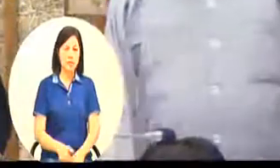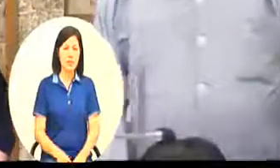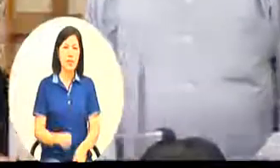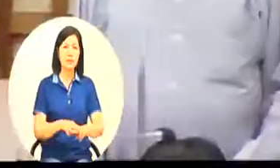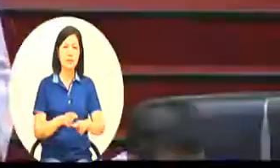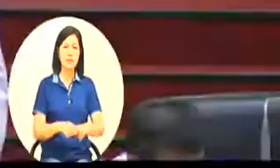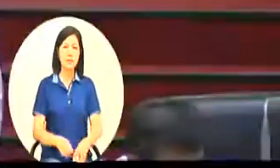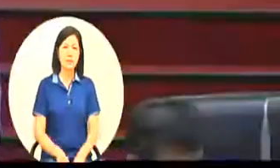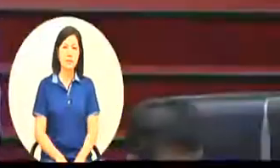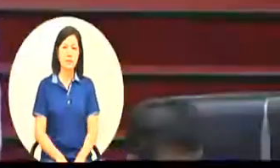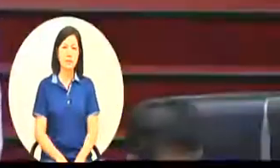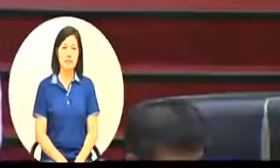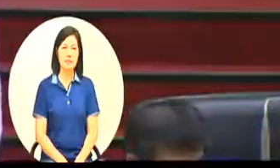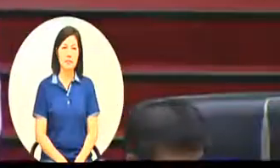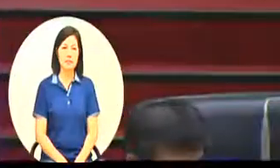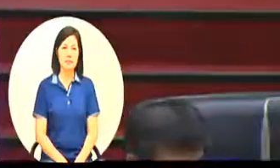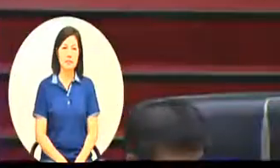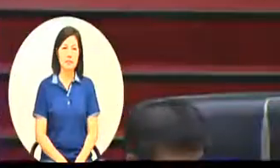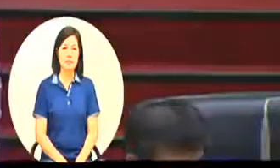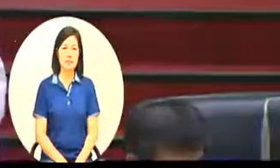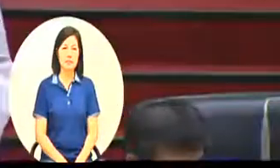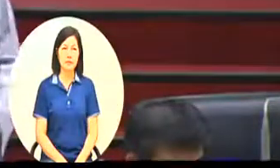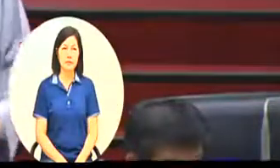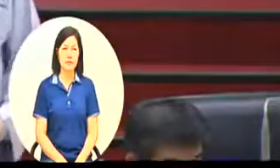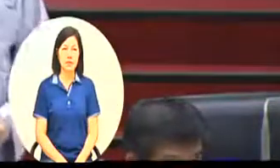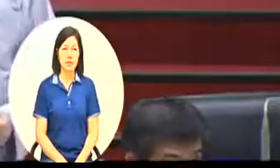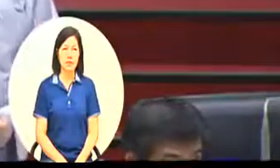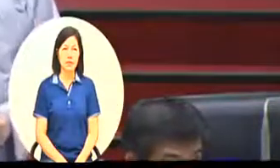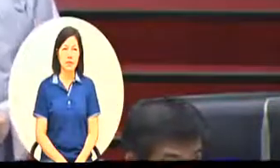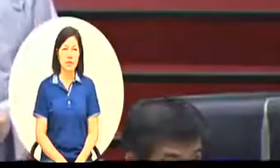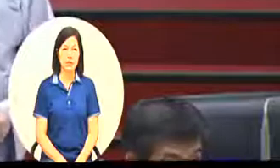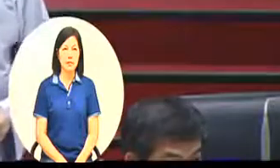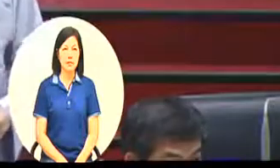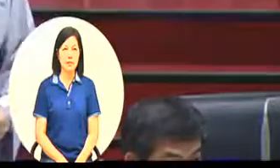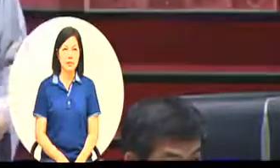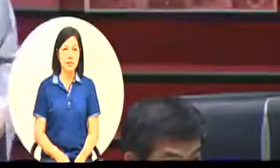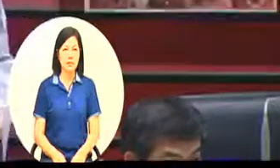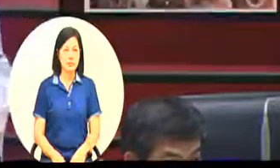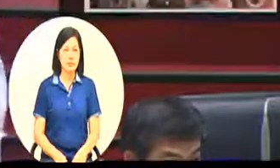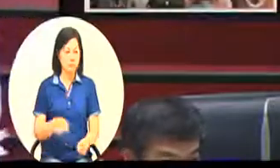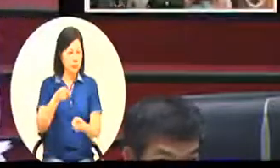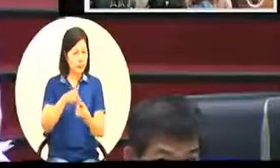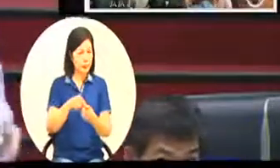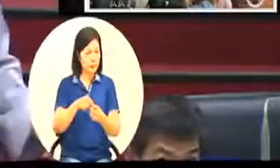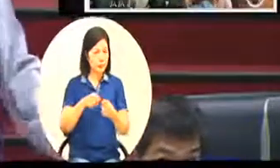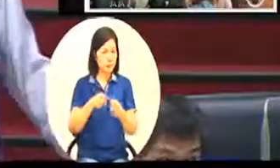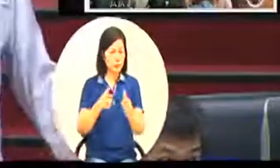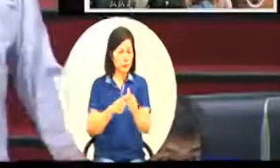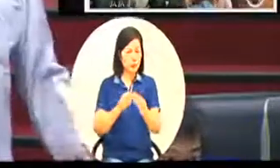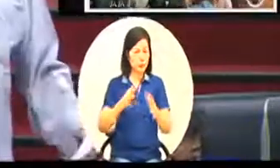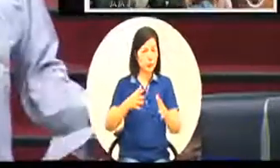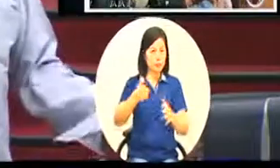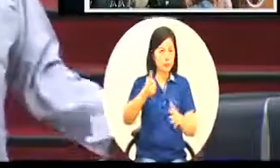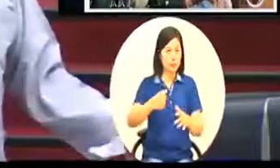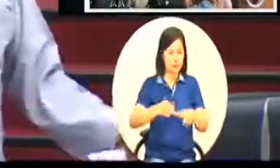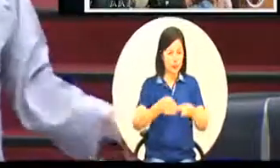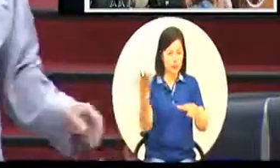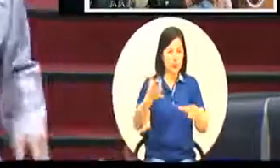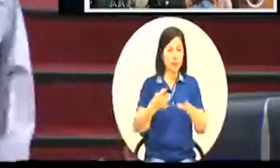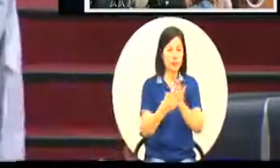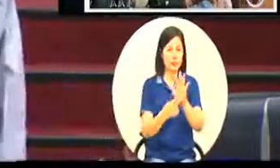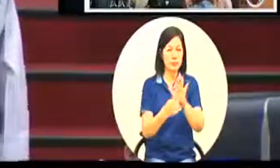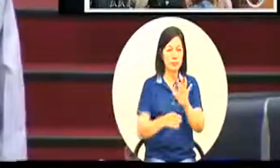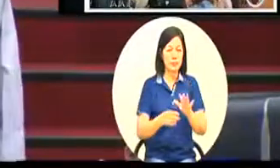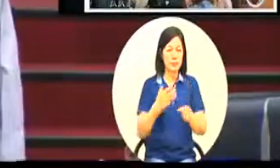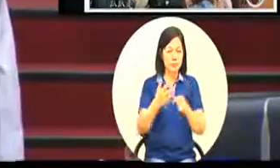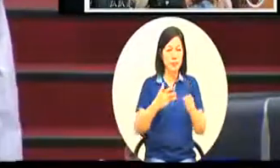下。卢秀莲副总统公开安尼讲，无阿扁总统八党的执